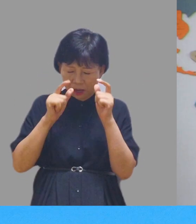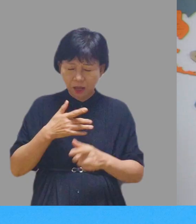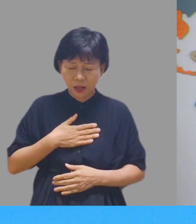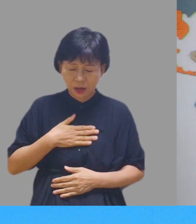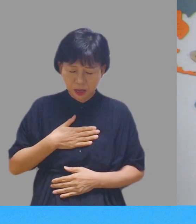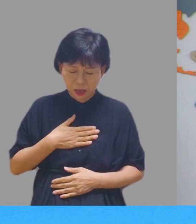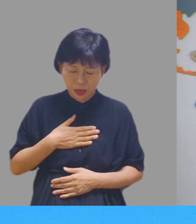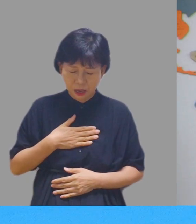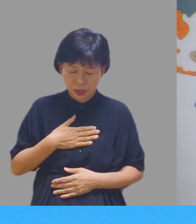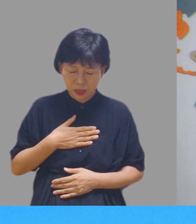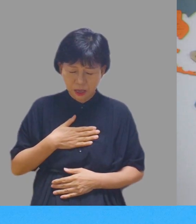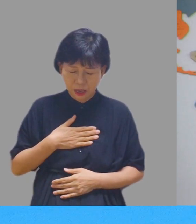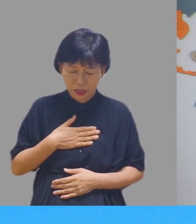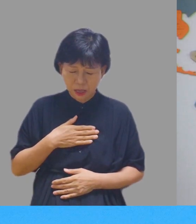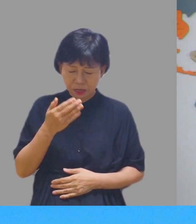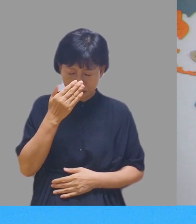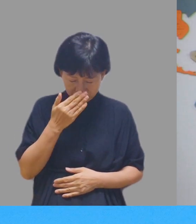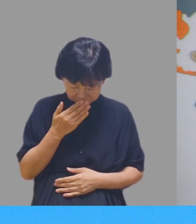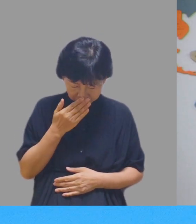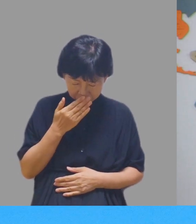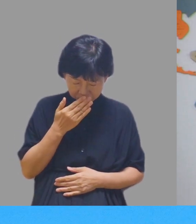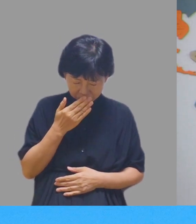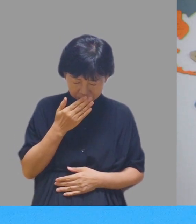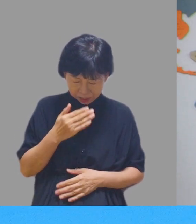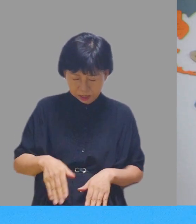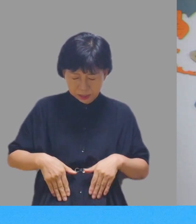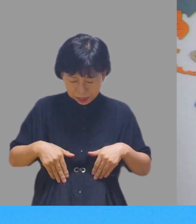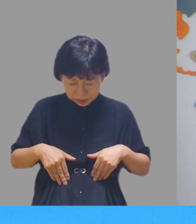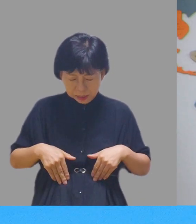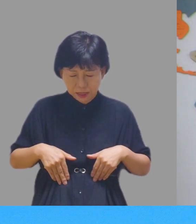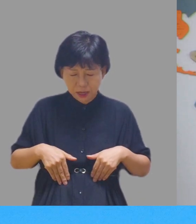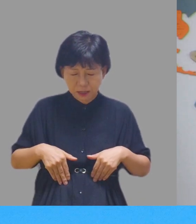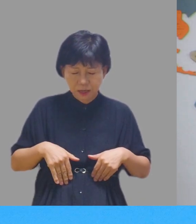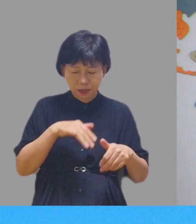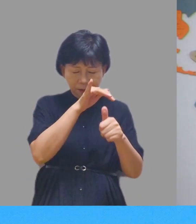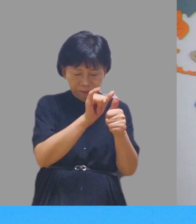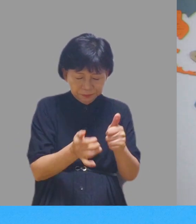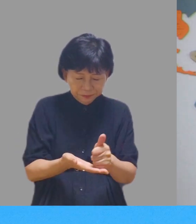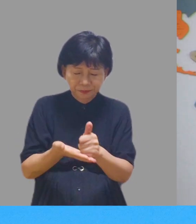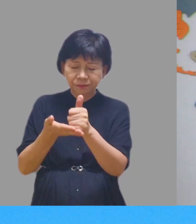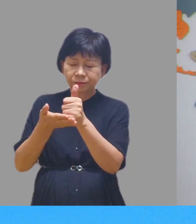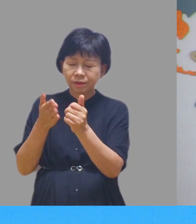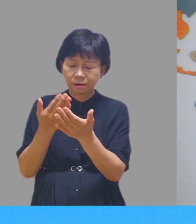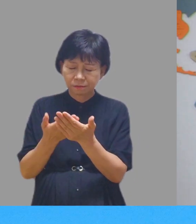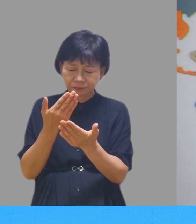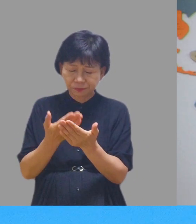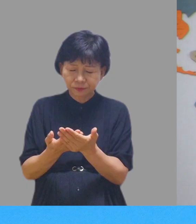알고 낮아져서 따뜻한 마음으로 섬기는 우리들